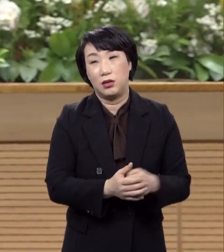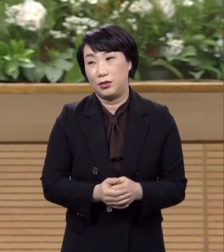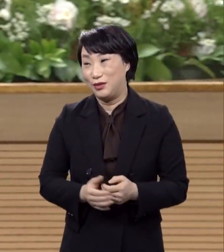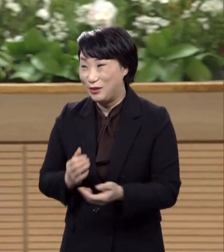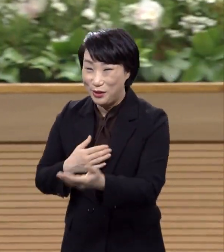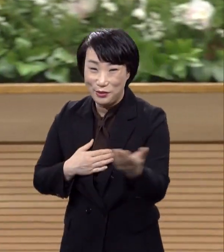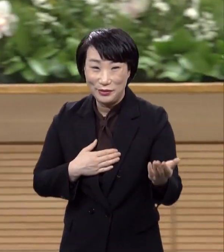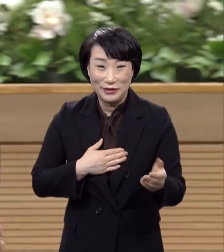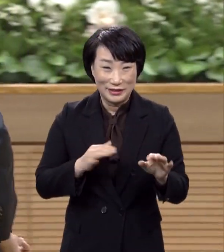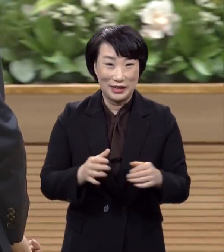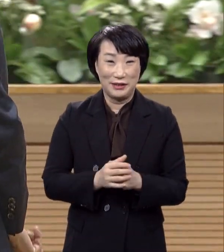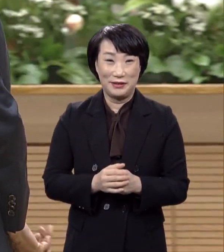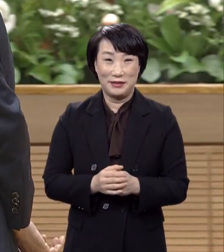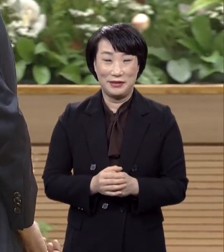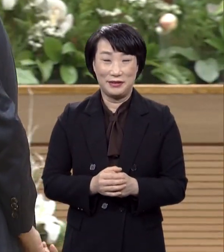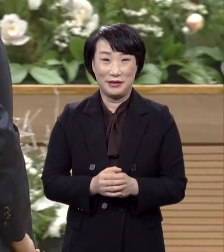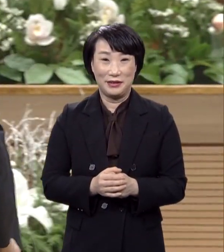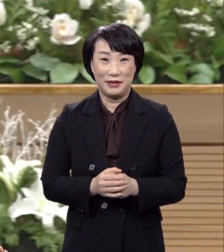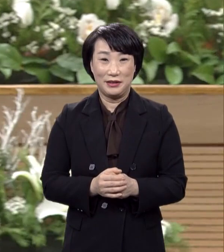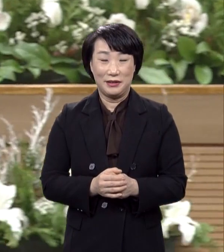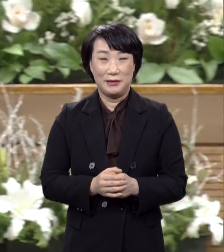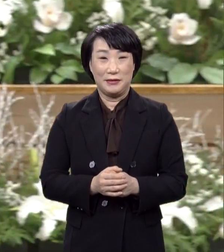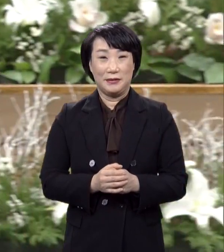여러분, 사람들은